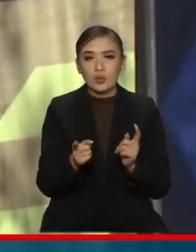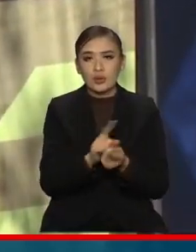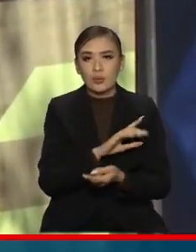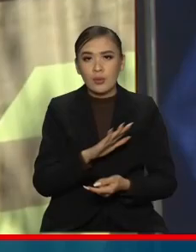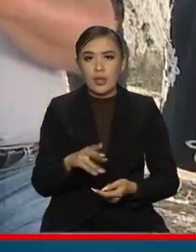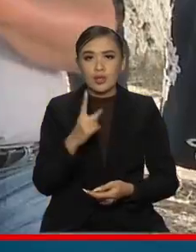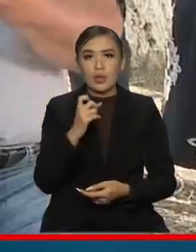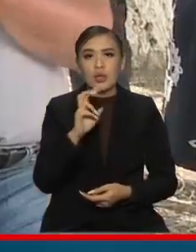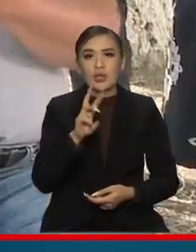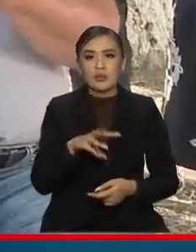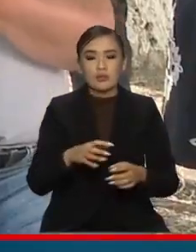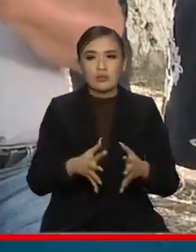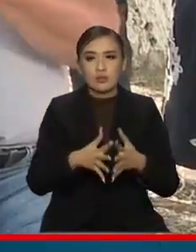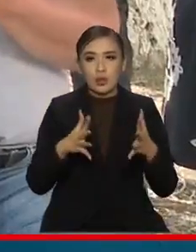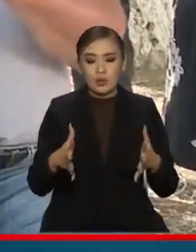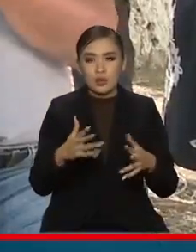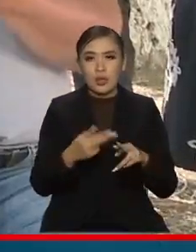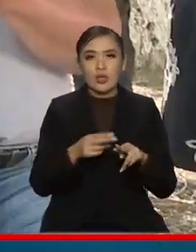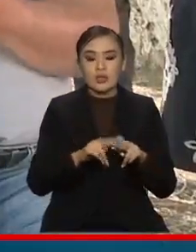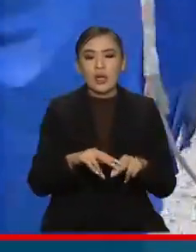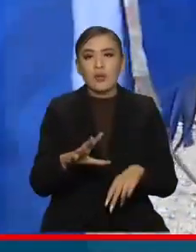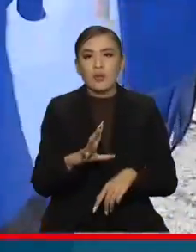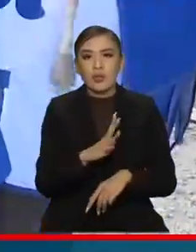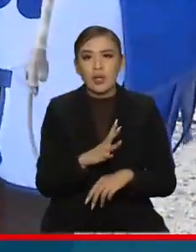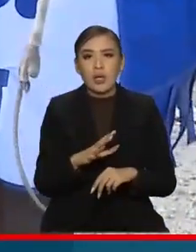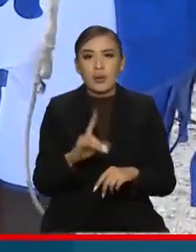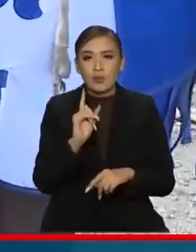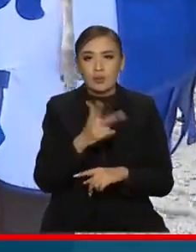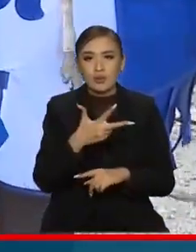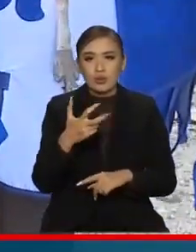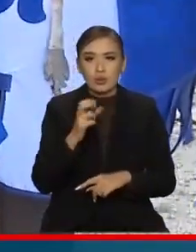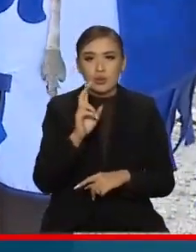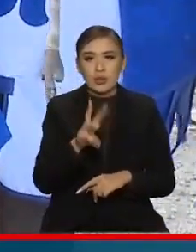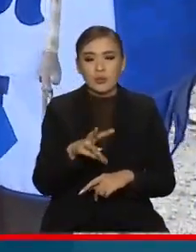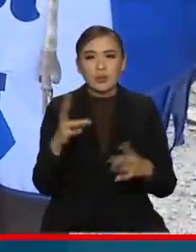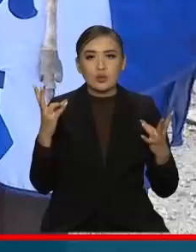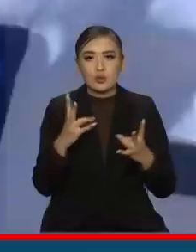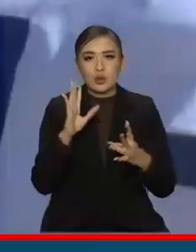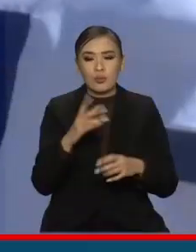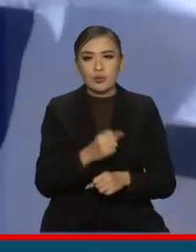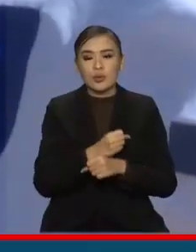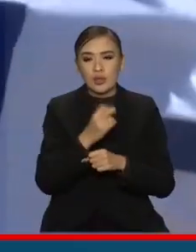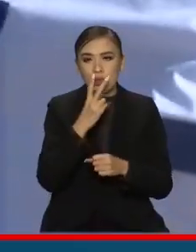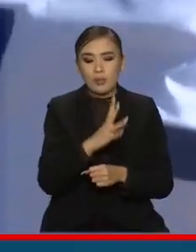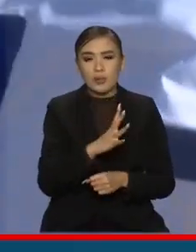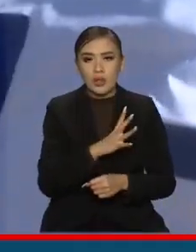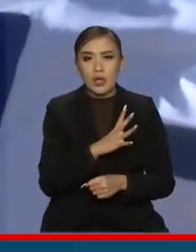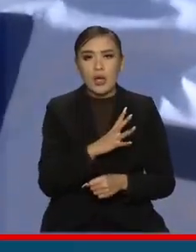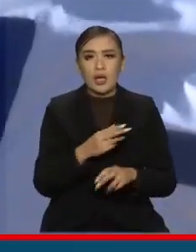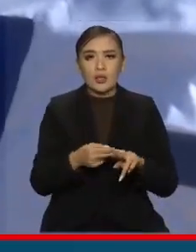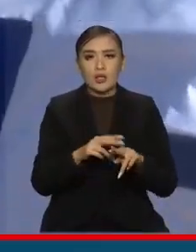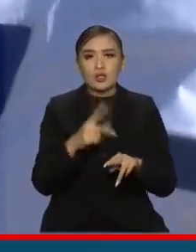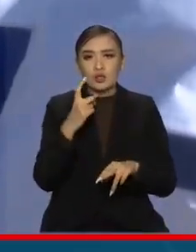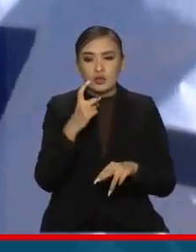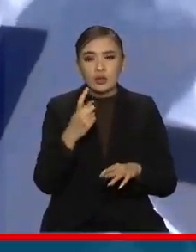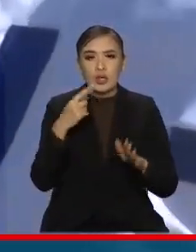100 шақырымға ұзарды. Осылайша қатысушылар жалпы 1300 шақырымды еңсеруі тиіс. 20 өңірдің намысын қорғайтын 100 шабандоз бен